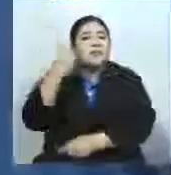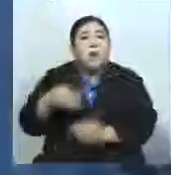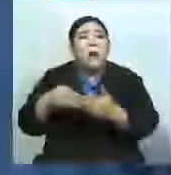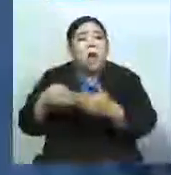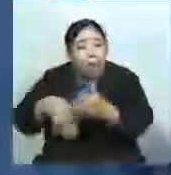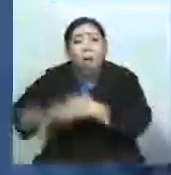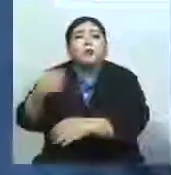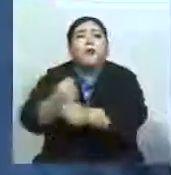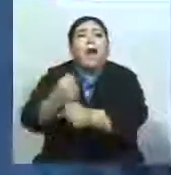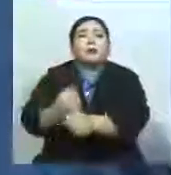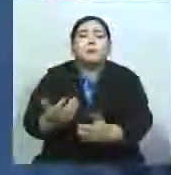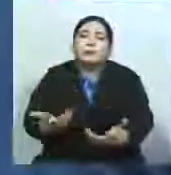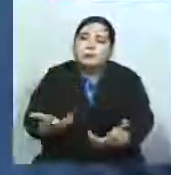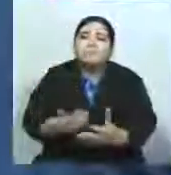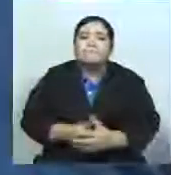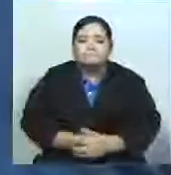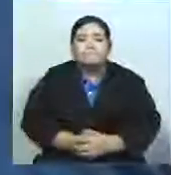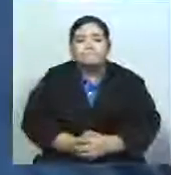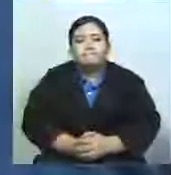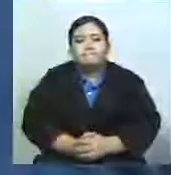ไรเงี้ยค่ะ